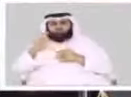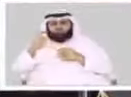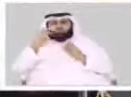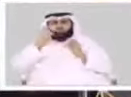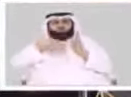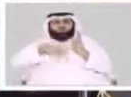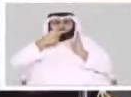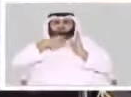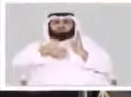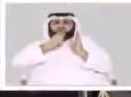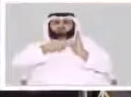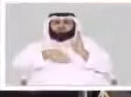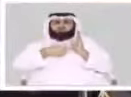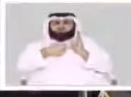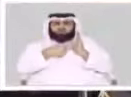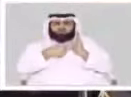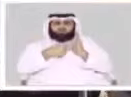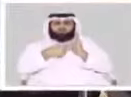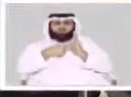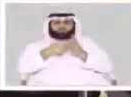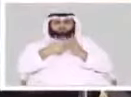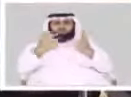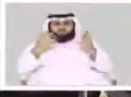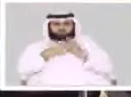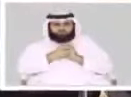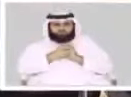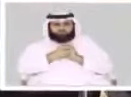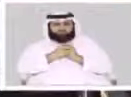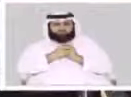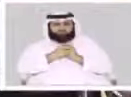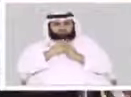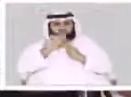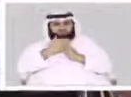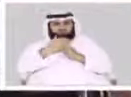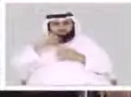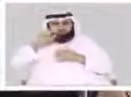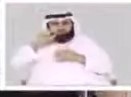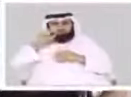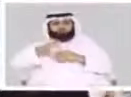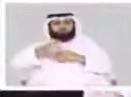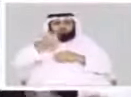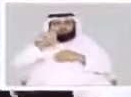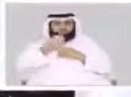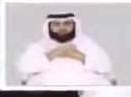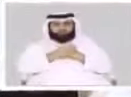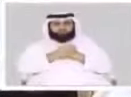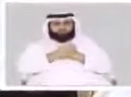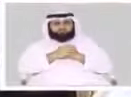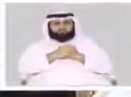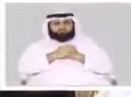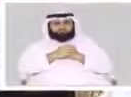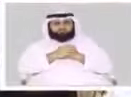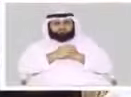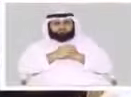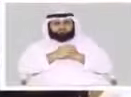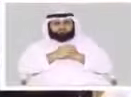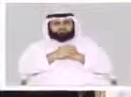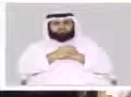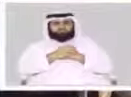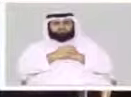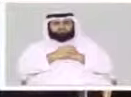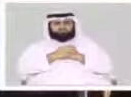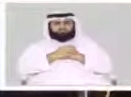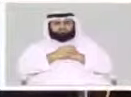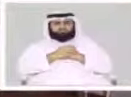الأحكام، وذكرت هذه الأحكام لأجل الوفاء بها. هناك ملحظ مهم الشيخ،